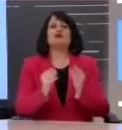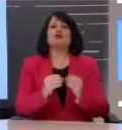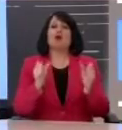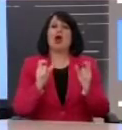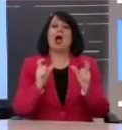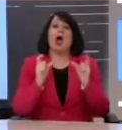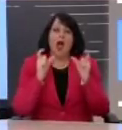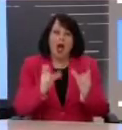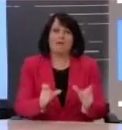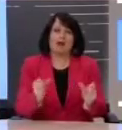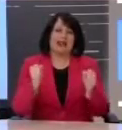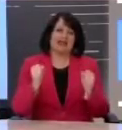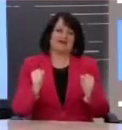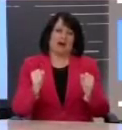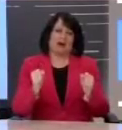την ασφάλεια της χώρας.